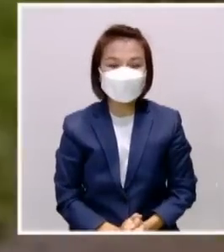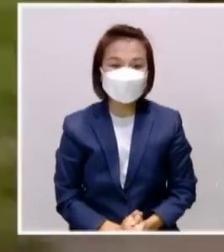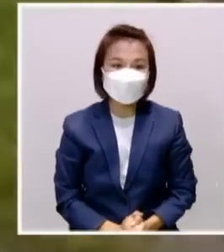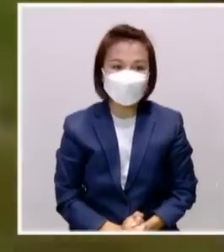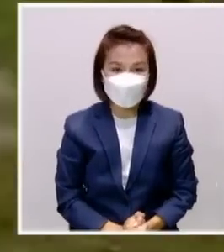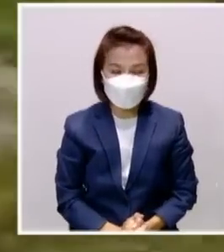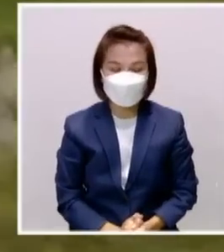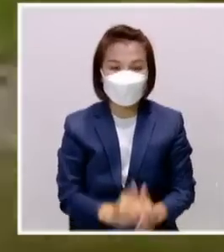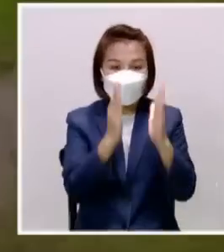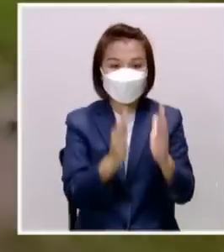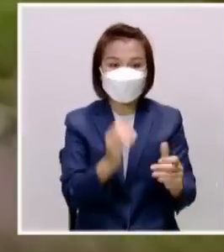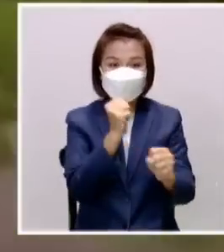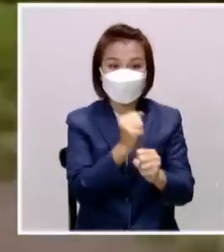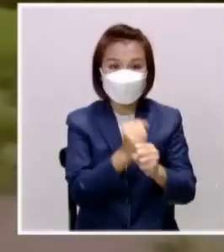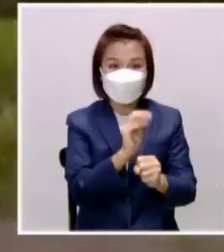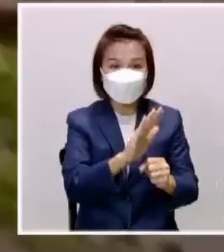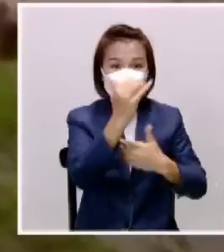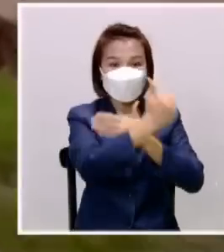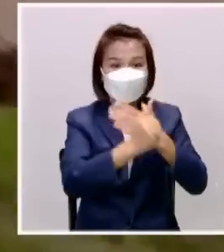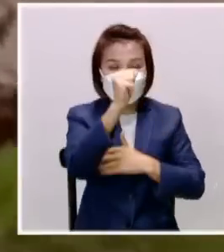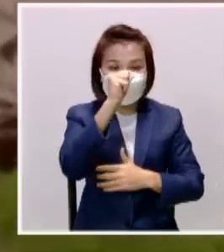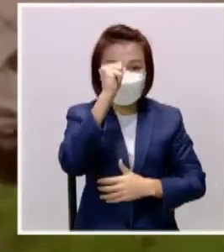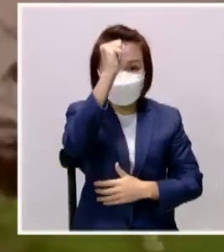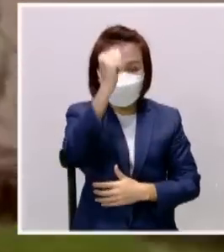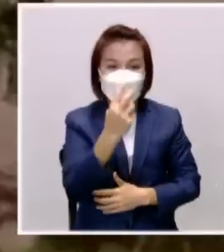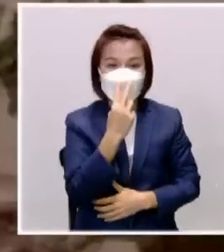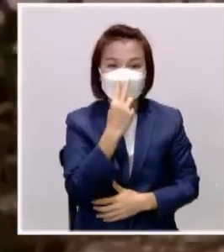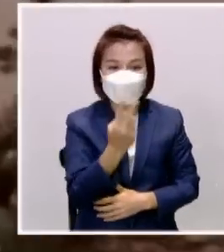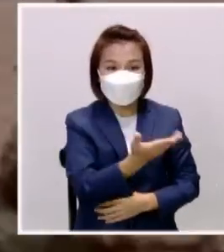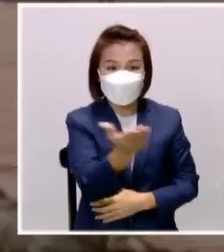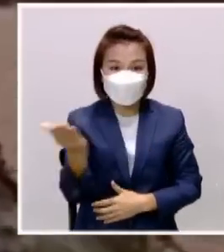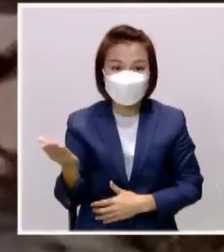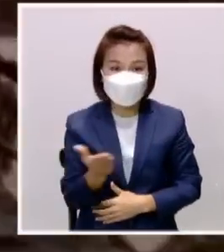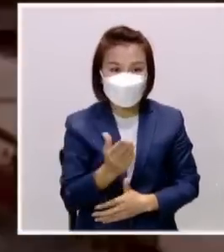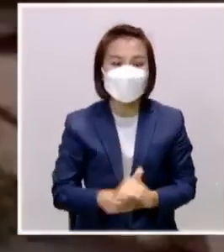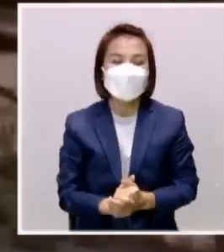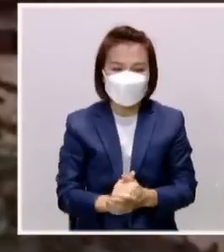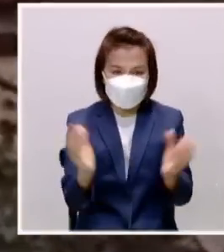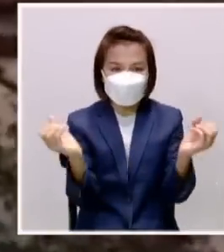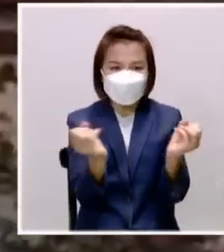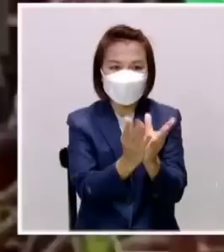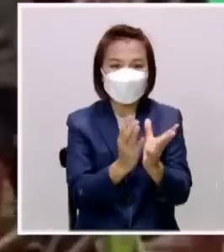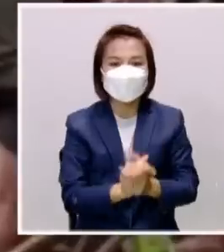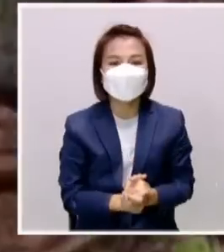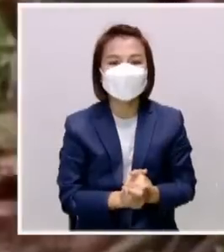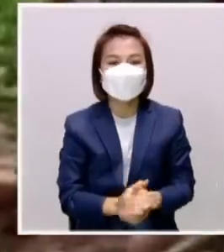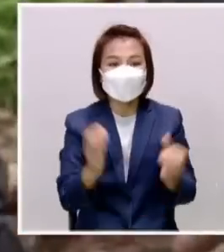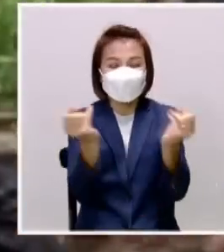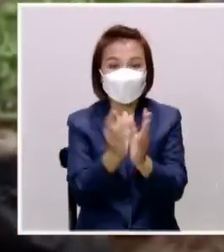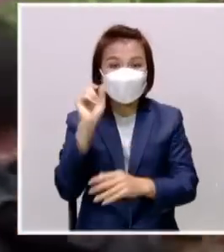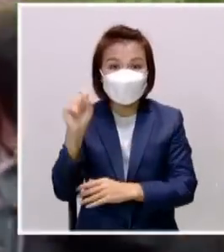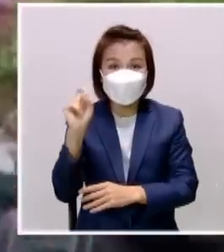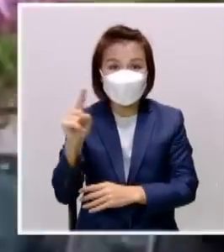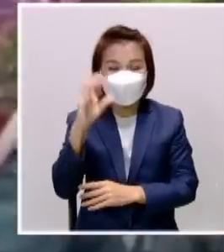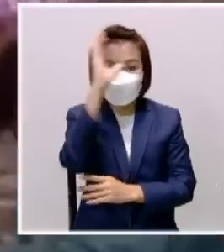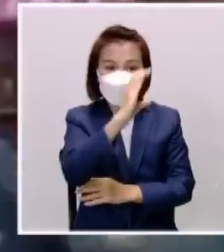โดยทางเจ้าหน้าที่กู้ภัยอินเดียตระเวนในหลายพื้นที่ค่ะพบว่ามีการได้รับความเสียหายแล้วก็ต้องเร่งค้นหาผู้ร